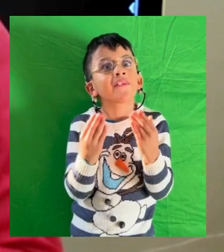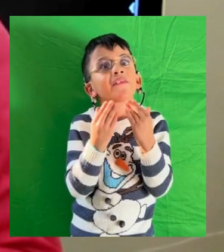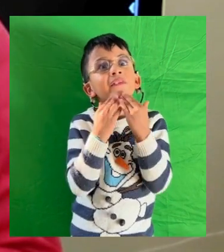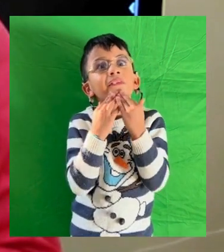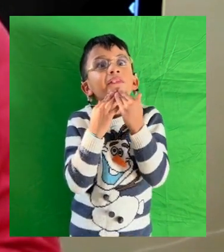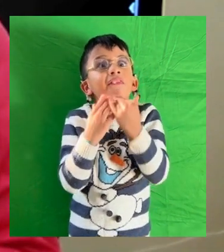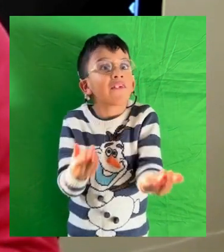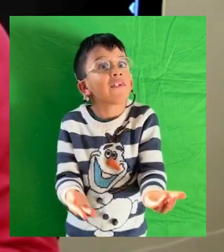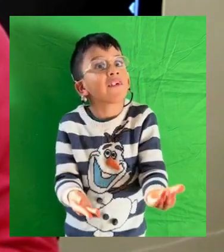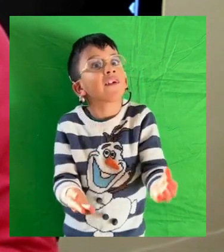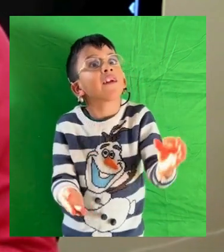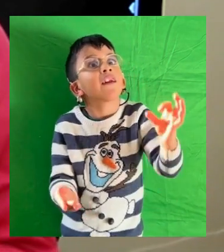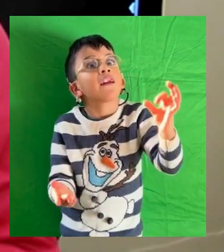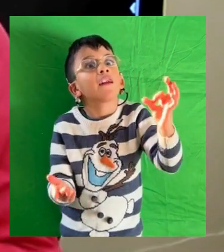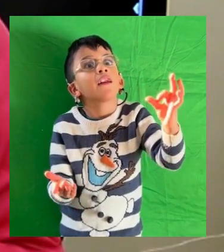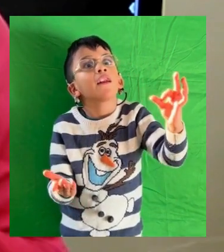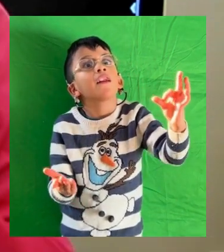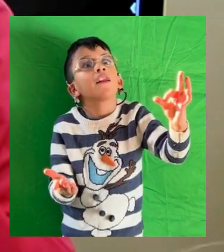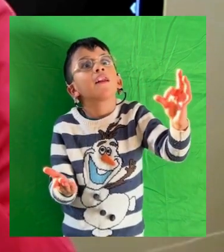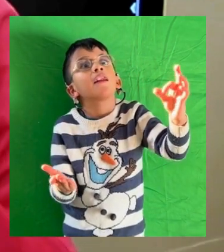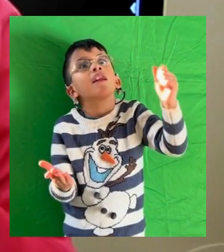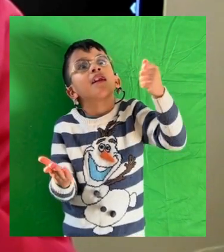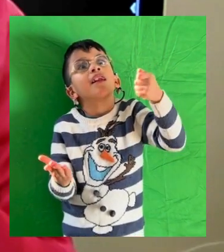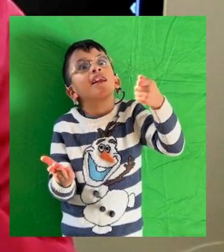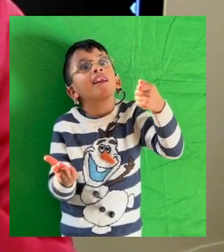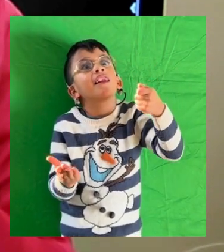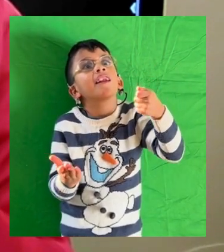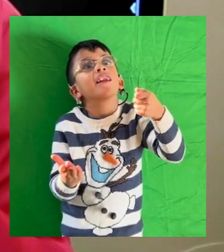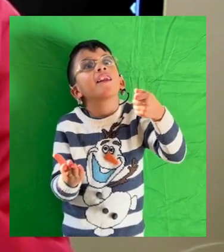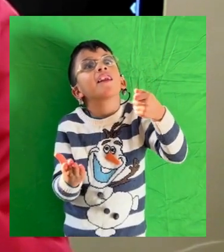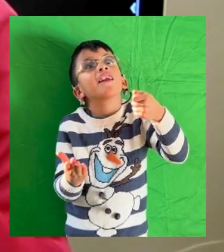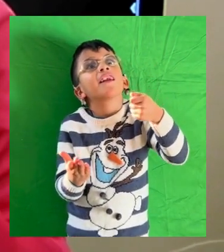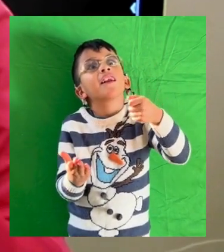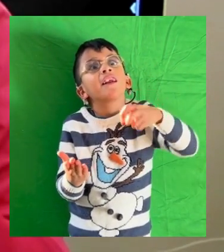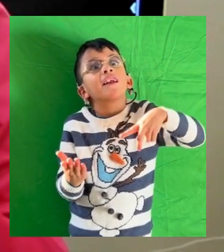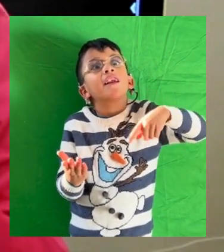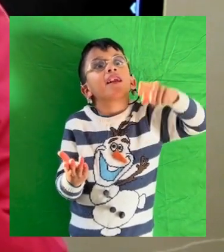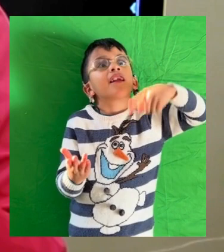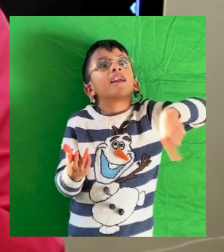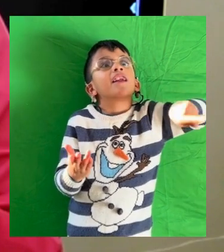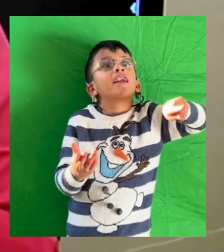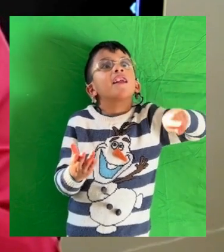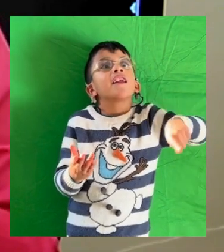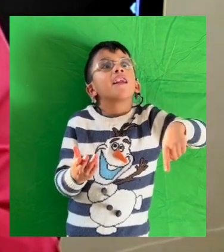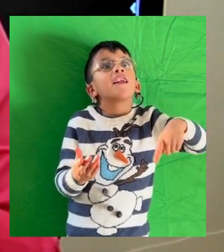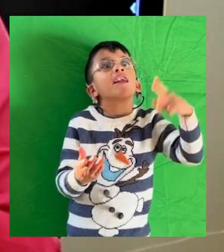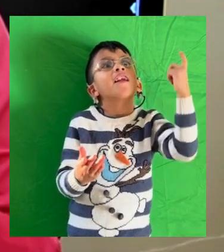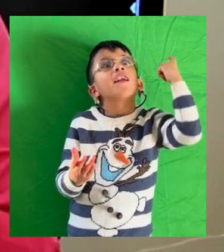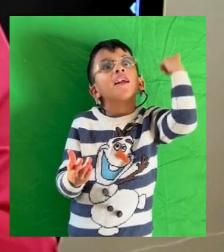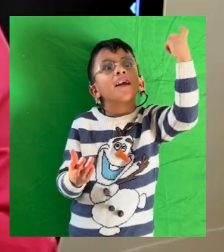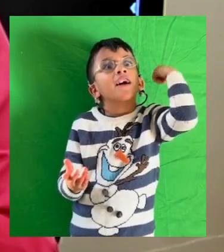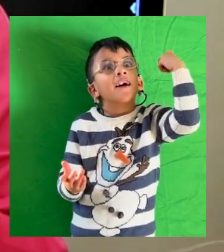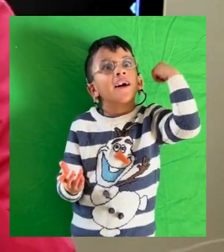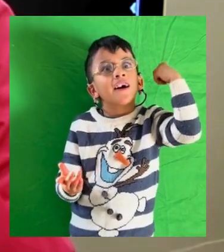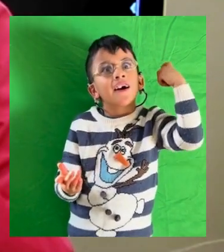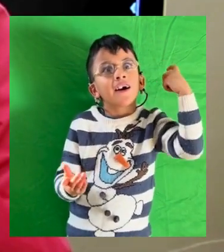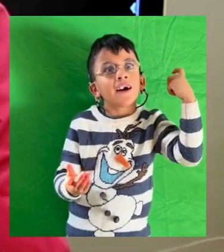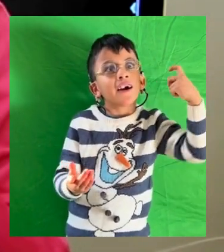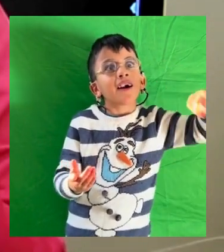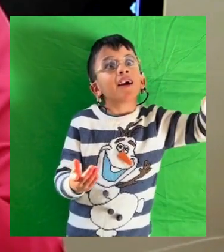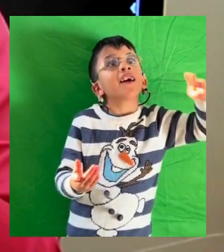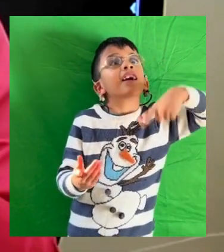Kasko Asier eta Ian. Urrengo ikaskidea hemen